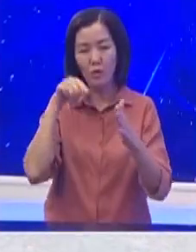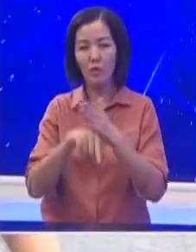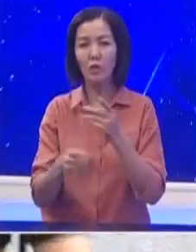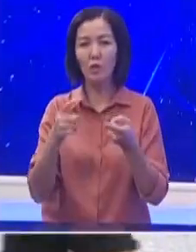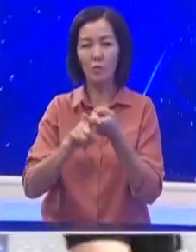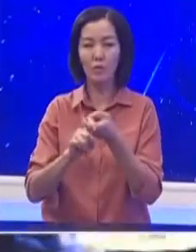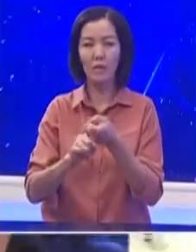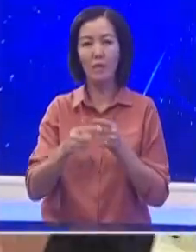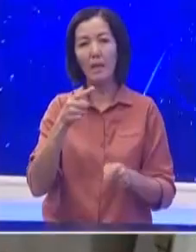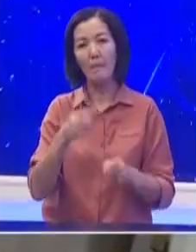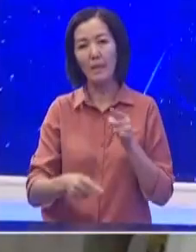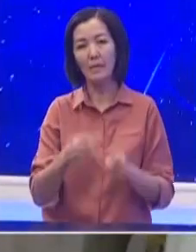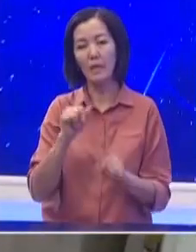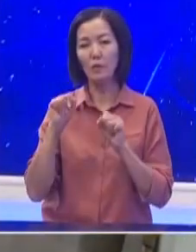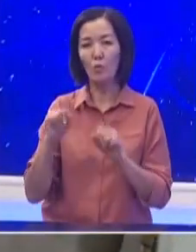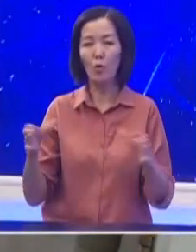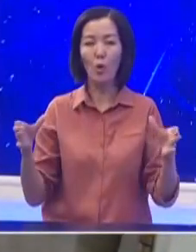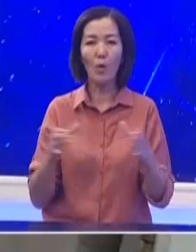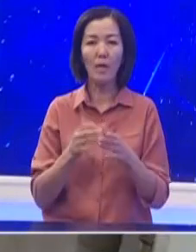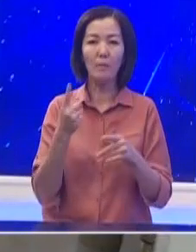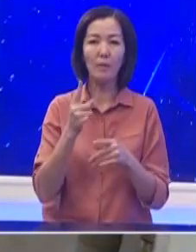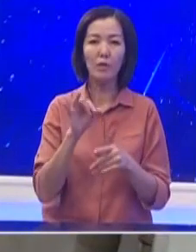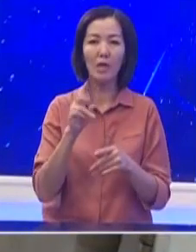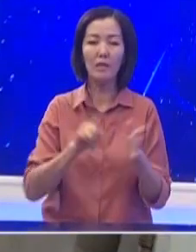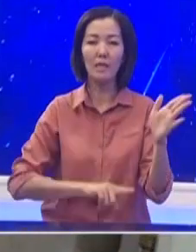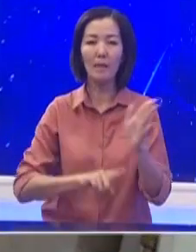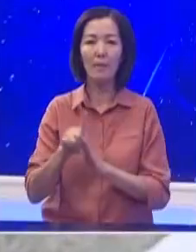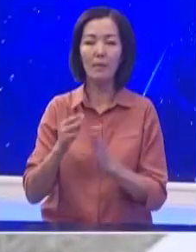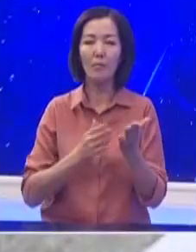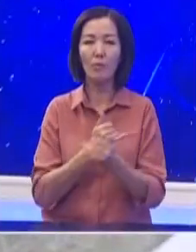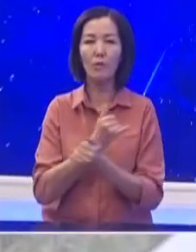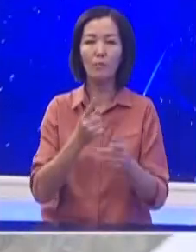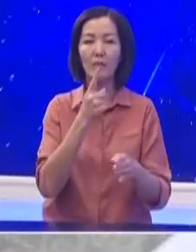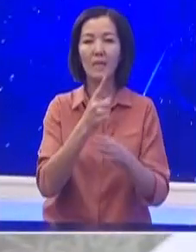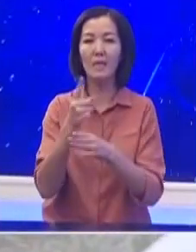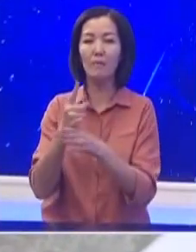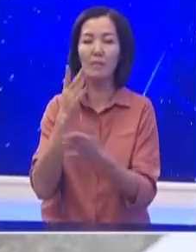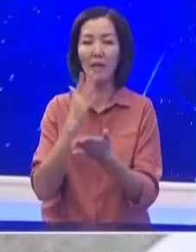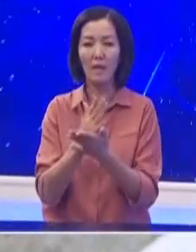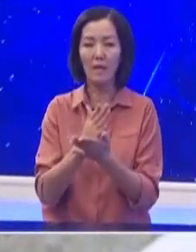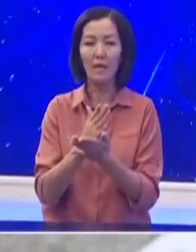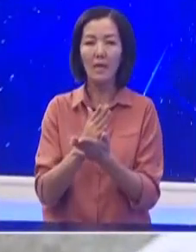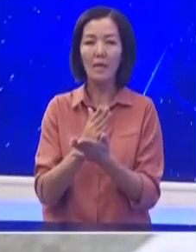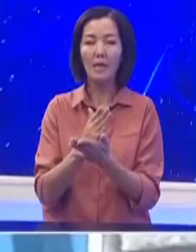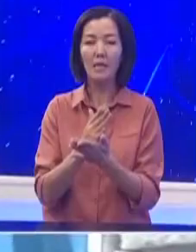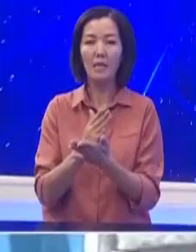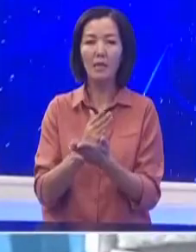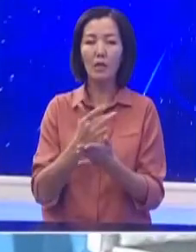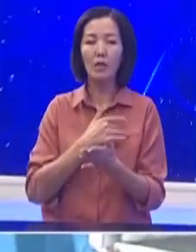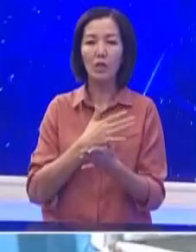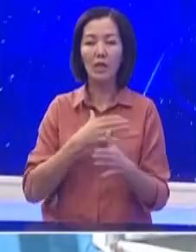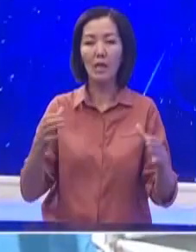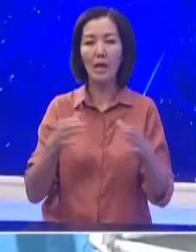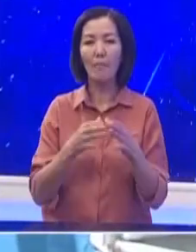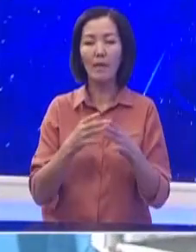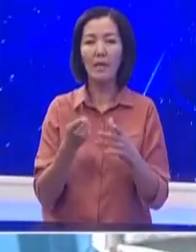кіргізетін. Бәсекелестікті қорғау агенттігі 1 қаңтардан бұл қызметтеріне тыйым салған еді. Жеке мердігерлер газ қосу